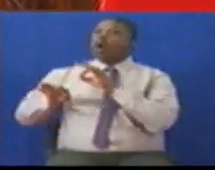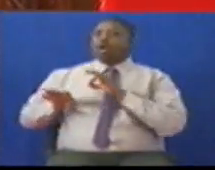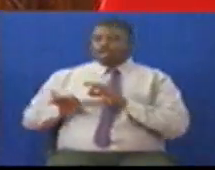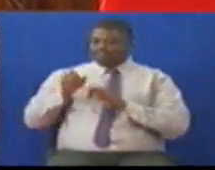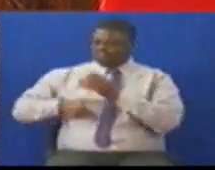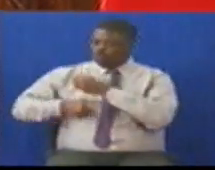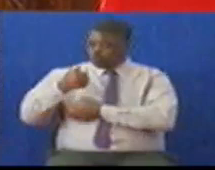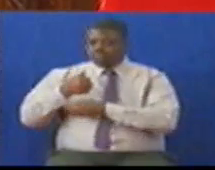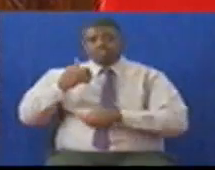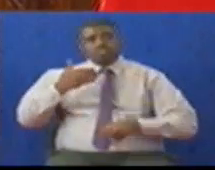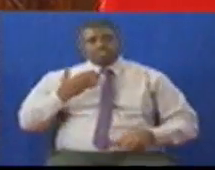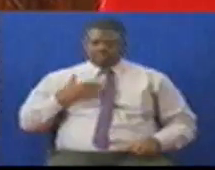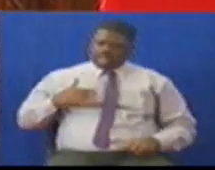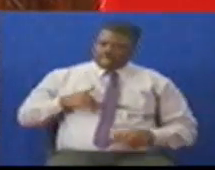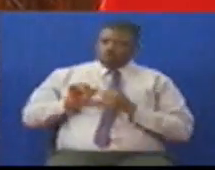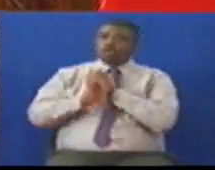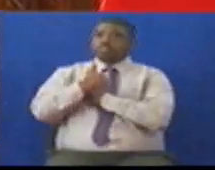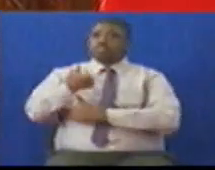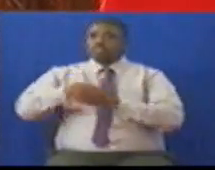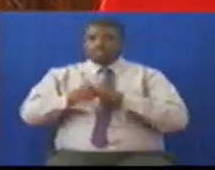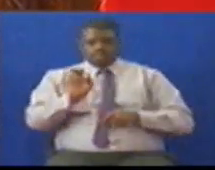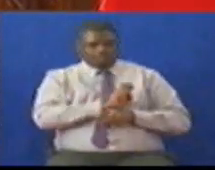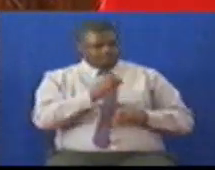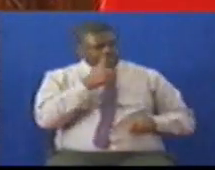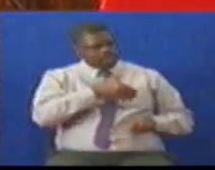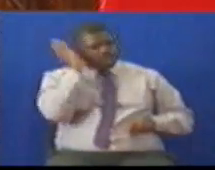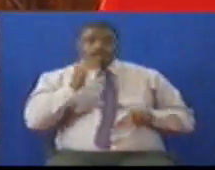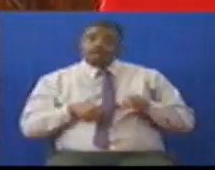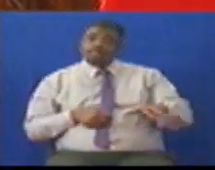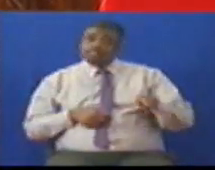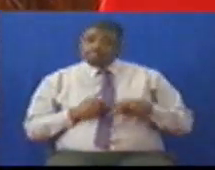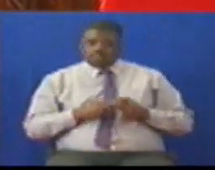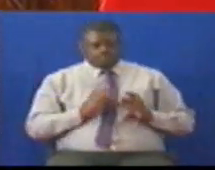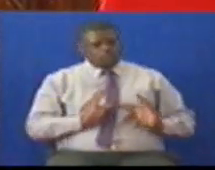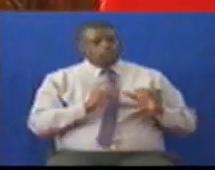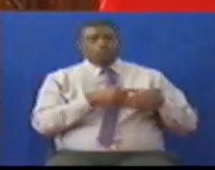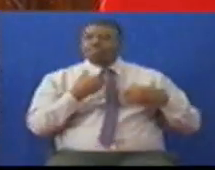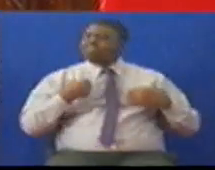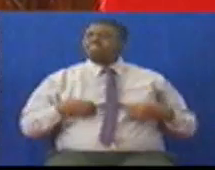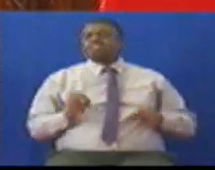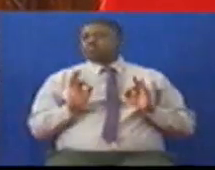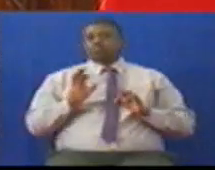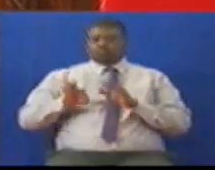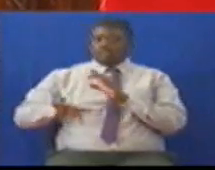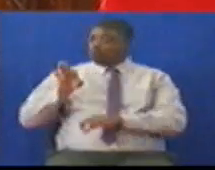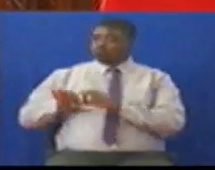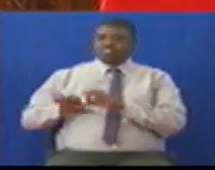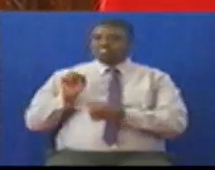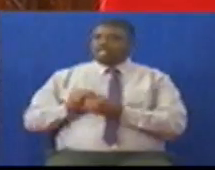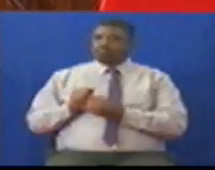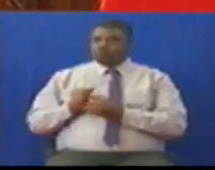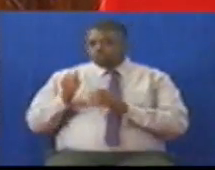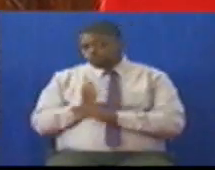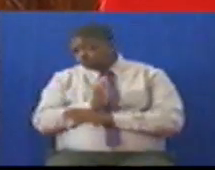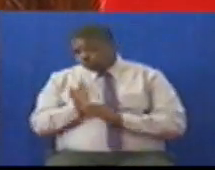viongozi wanaowataka wawakilishe katika kuisimamia serikali, uwepo wa tume huru ya uchaguzi nalo ni jambo ambalo haliepukiki ili